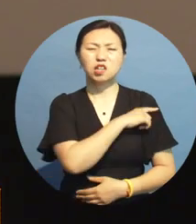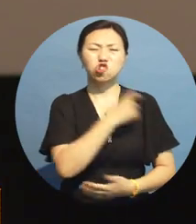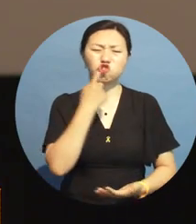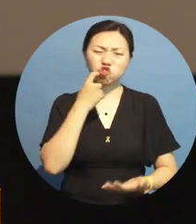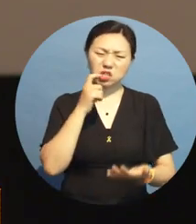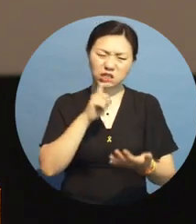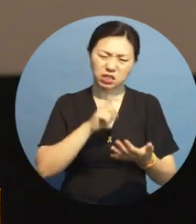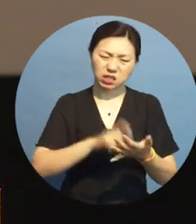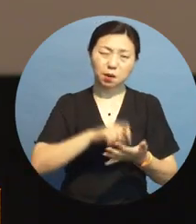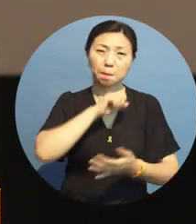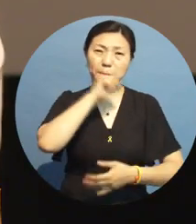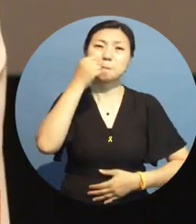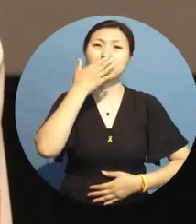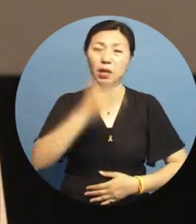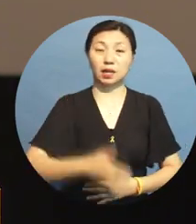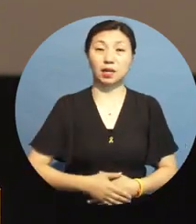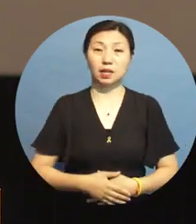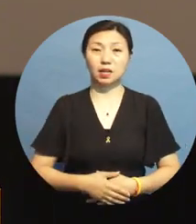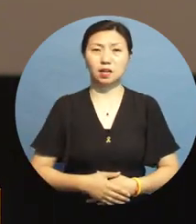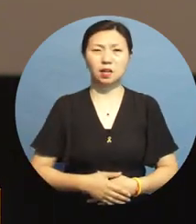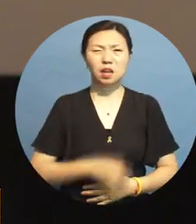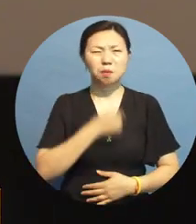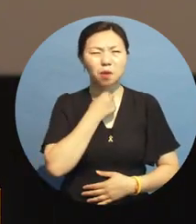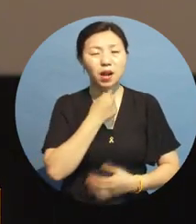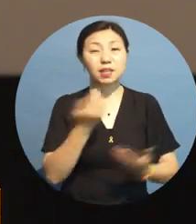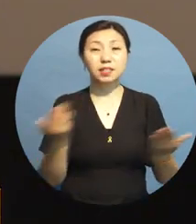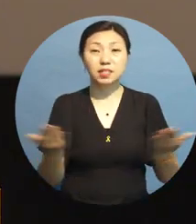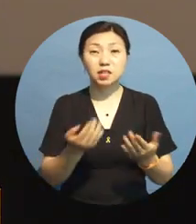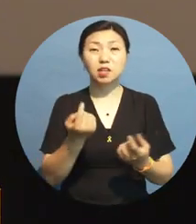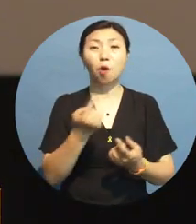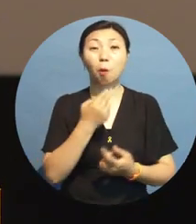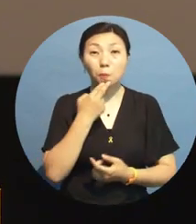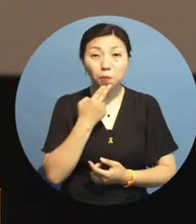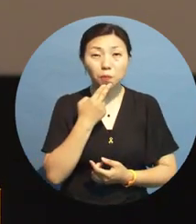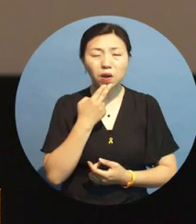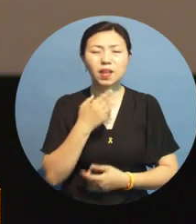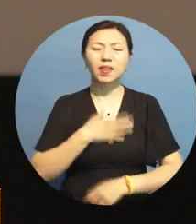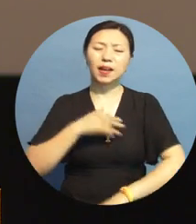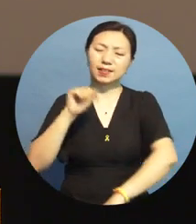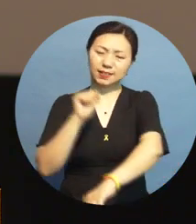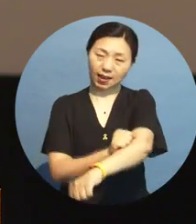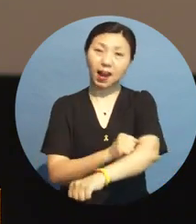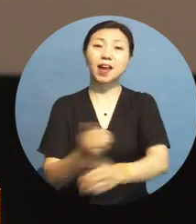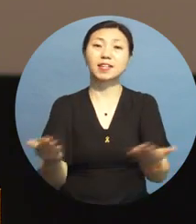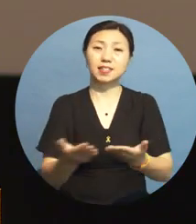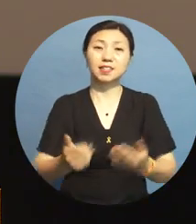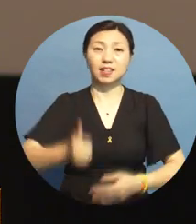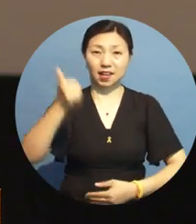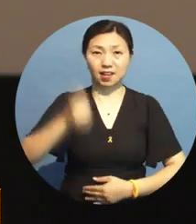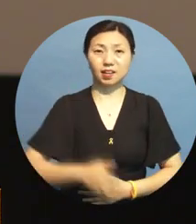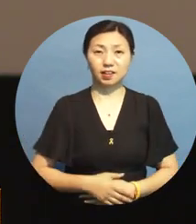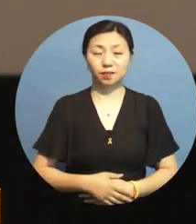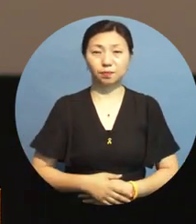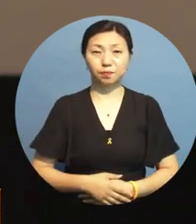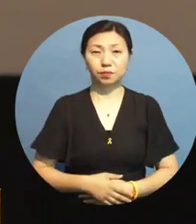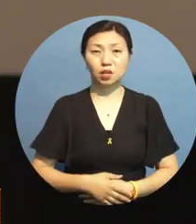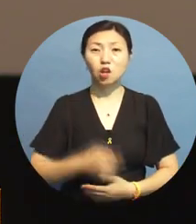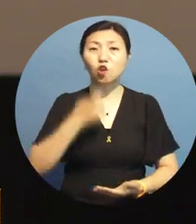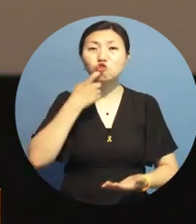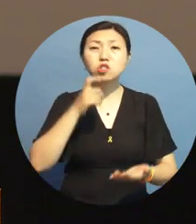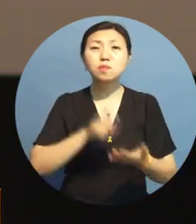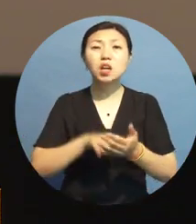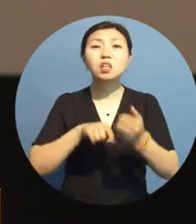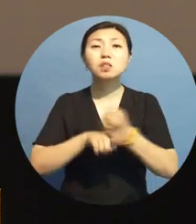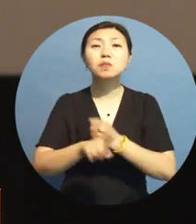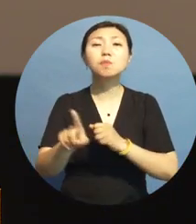하고 싶은 걸 하는 게 아니라 내가 잘하는 걸 해야 된다 이 말이에요. 내가 잘하는 거. 하기 쉽다는 건 뭐예요?